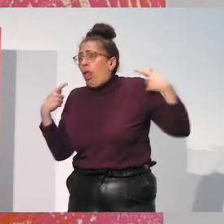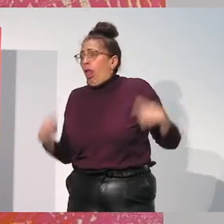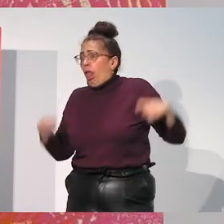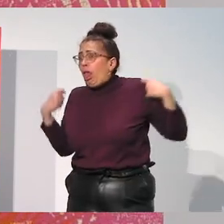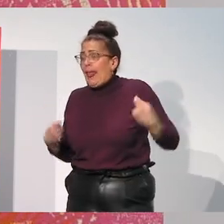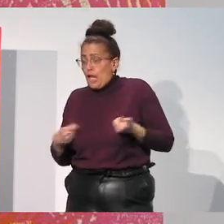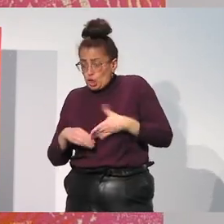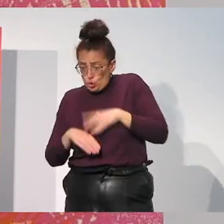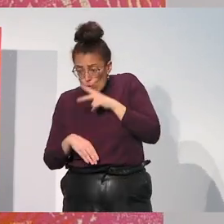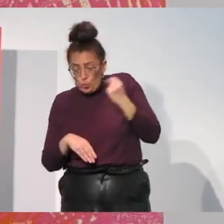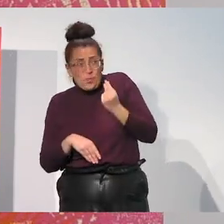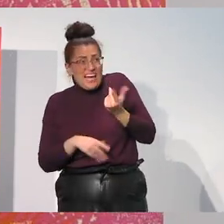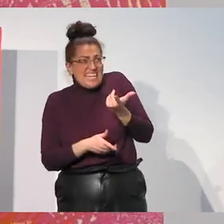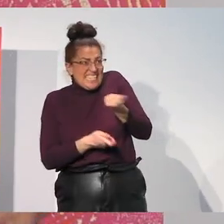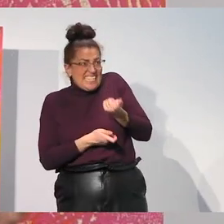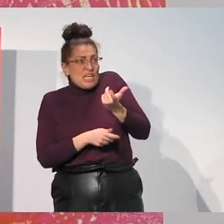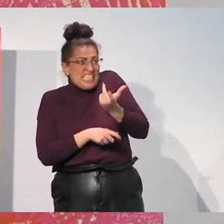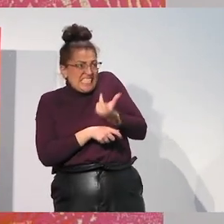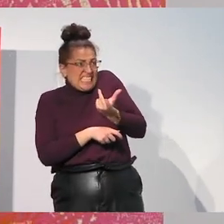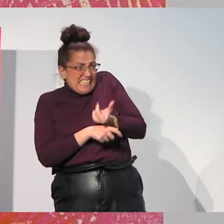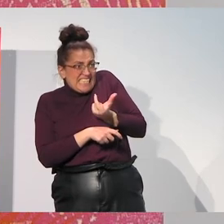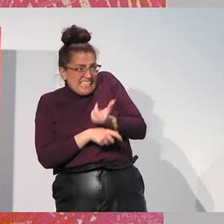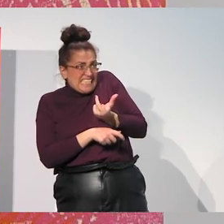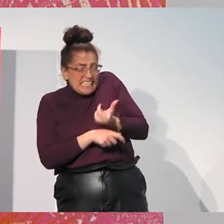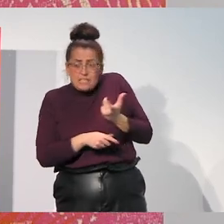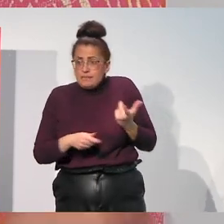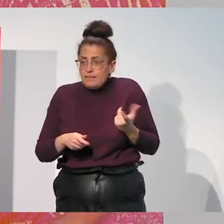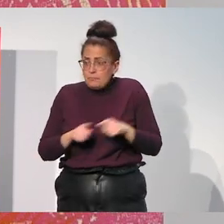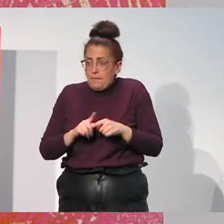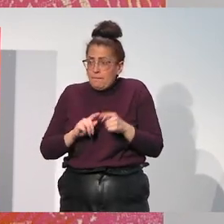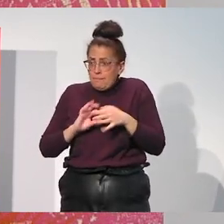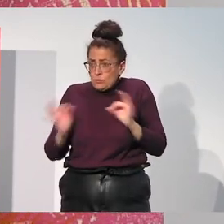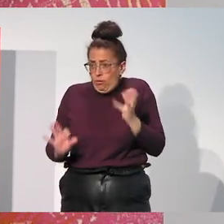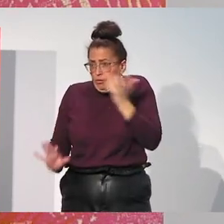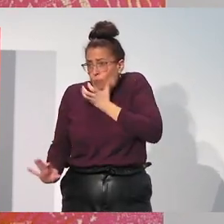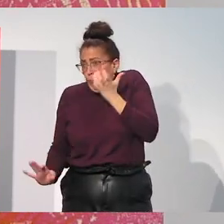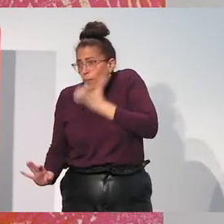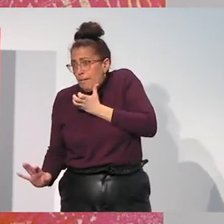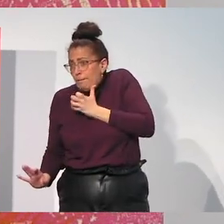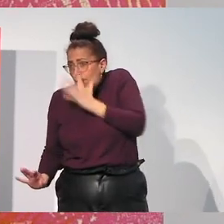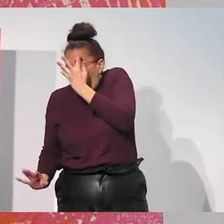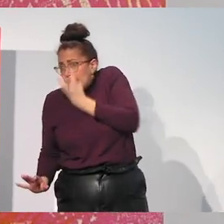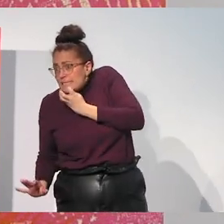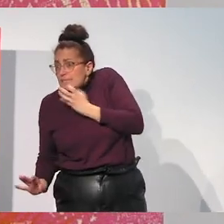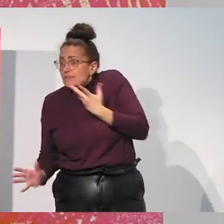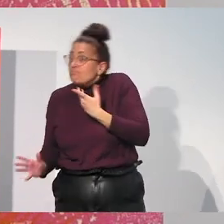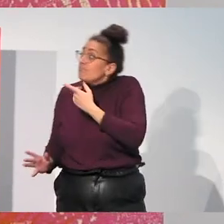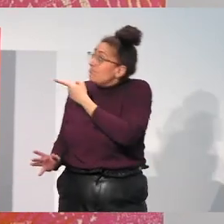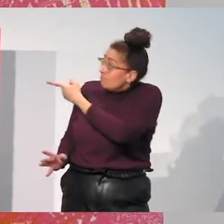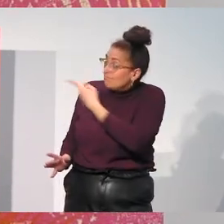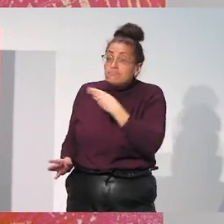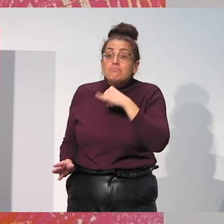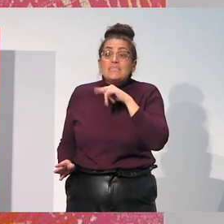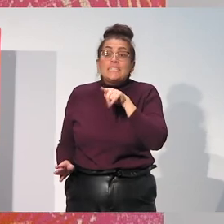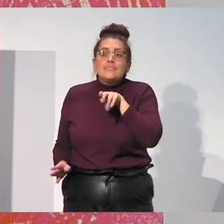n'arrive pas à capter, et c'est une forme de tragédie en fait que je trouve aussi très bien illustrée dans votre livre, Miguel, parce que c'est un